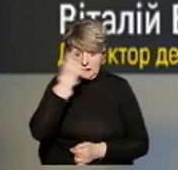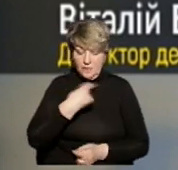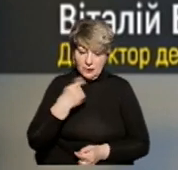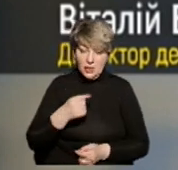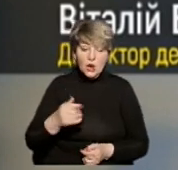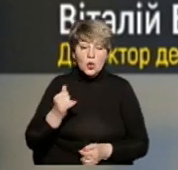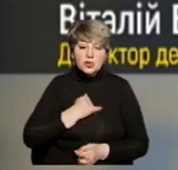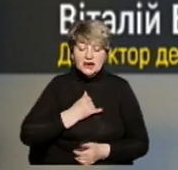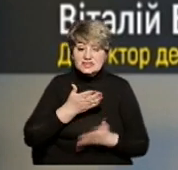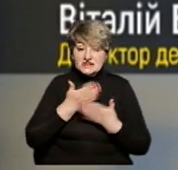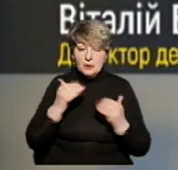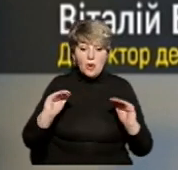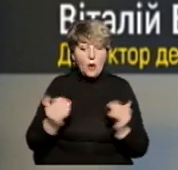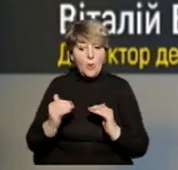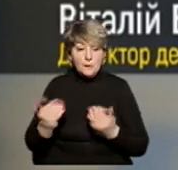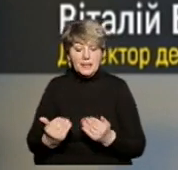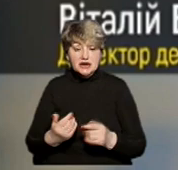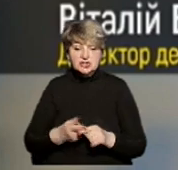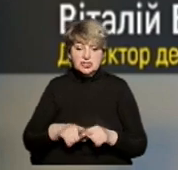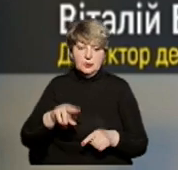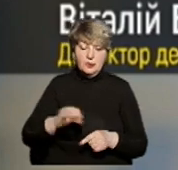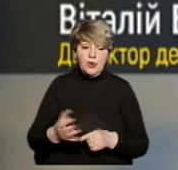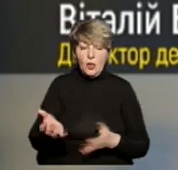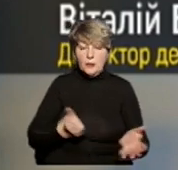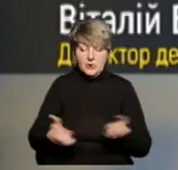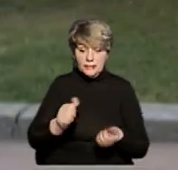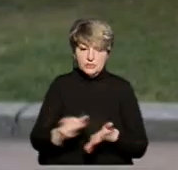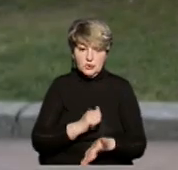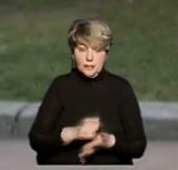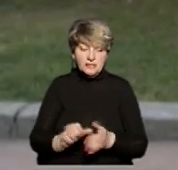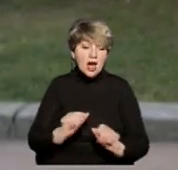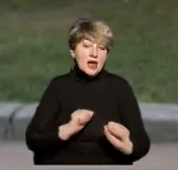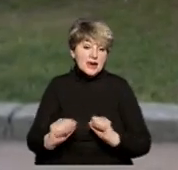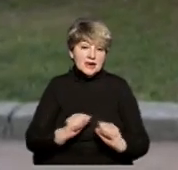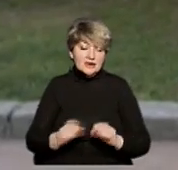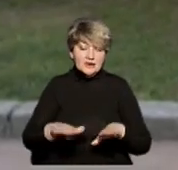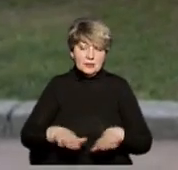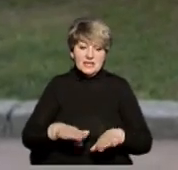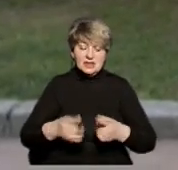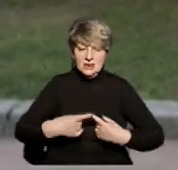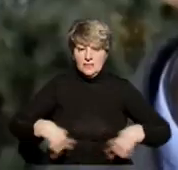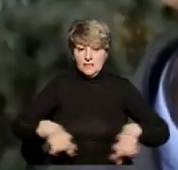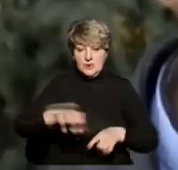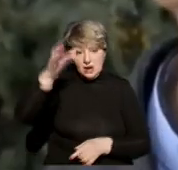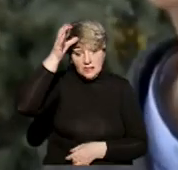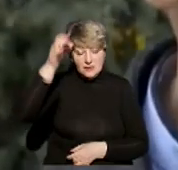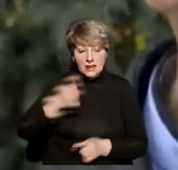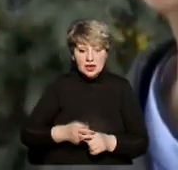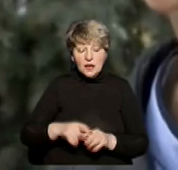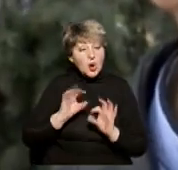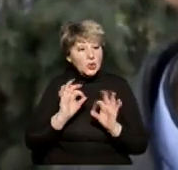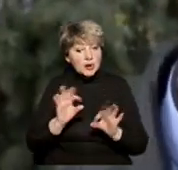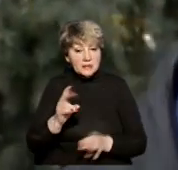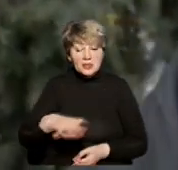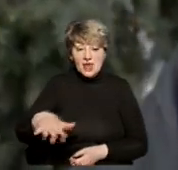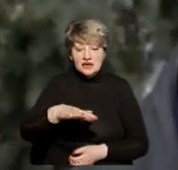обмежень по кількості закладів освіти подачі документів та й від будь-яких осіб. Керівник Ковельського міського відділу освіти Віктор Бичковський розповів,